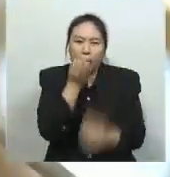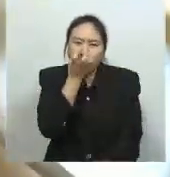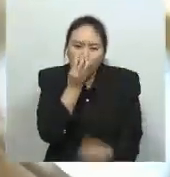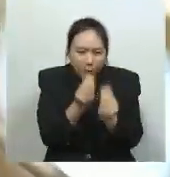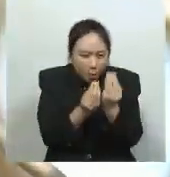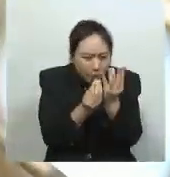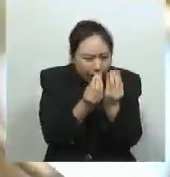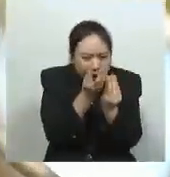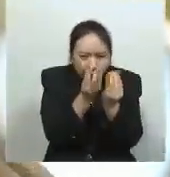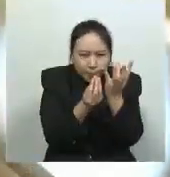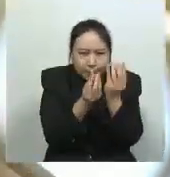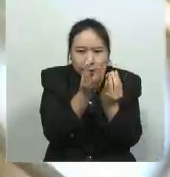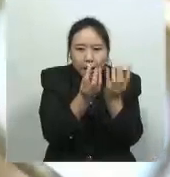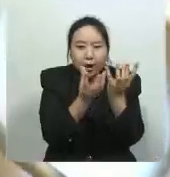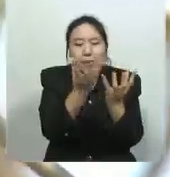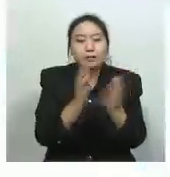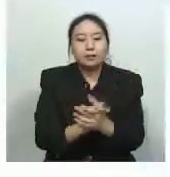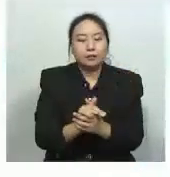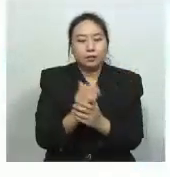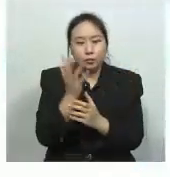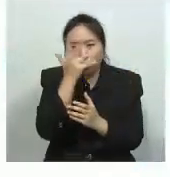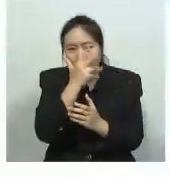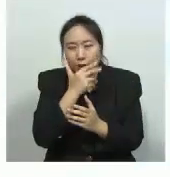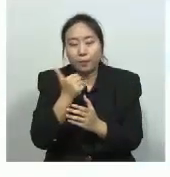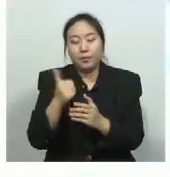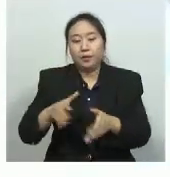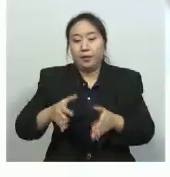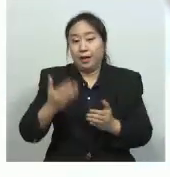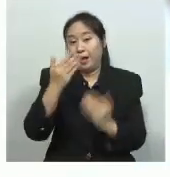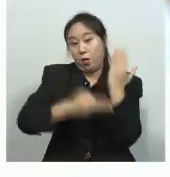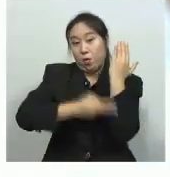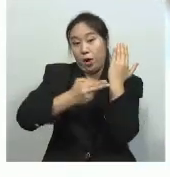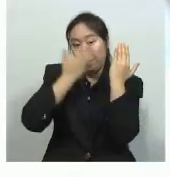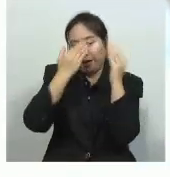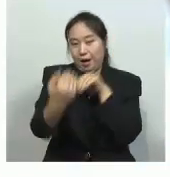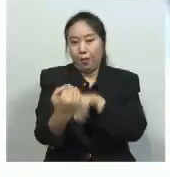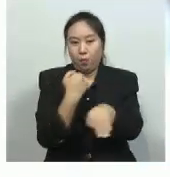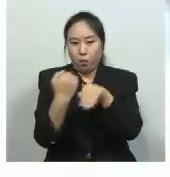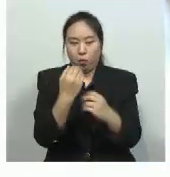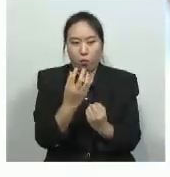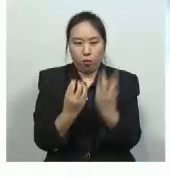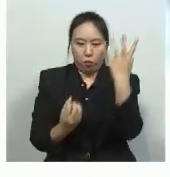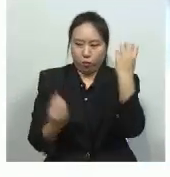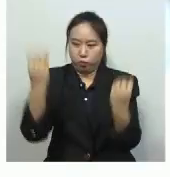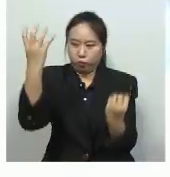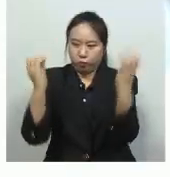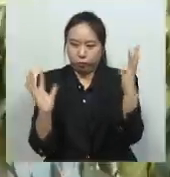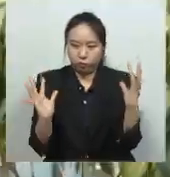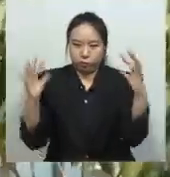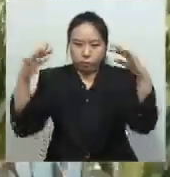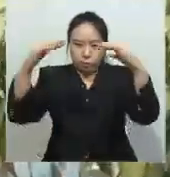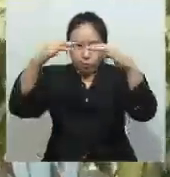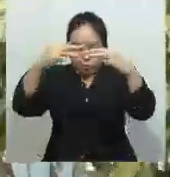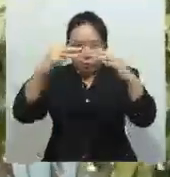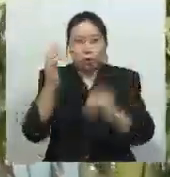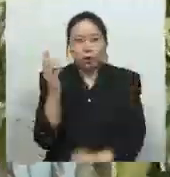งามอย่างที่เห็นโดยเฉพาะบริเวณถนนด้านหน้าโรงแรมที่ปลูกเป็นอุโมงค์ชมพูพันทิ